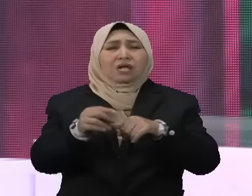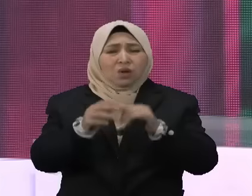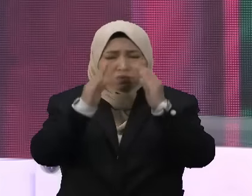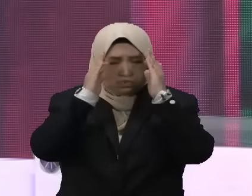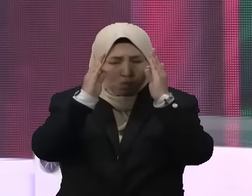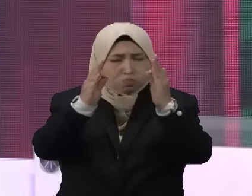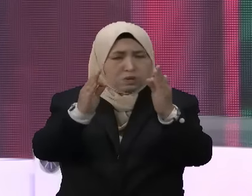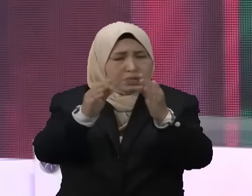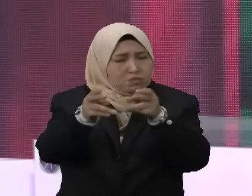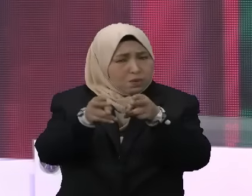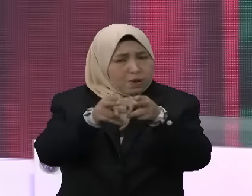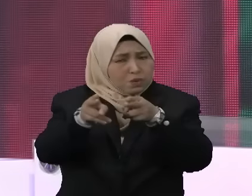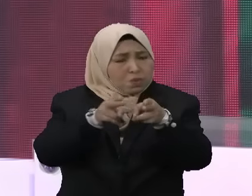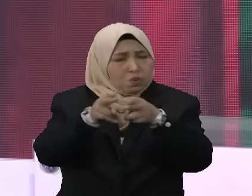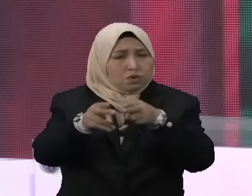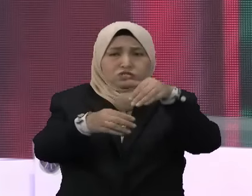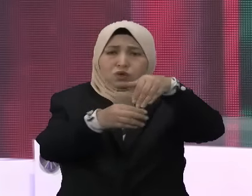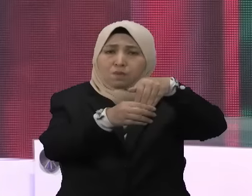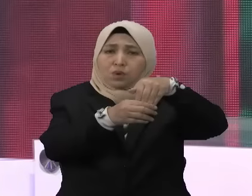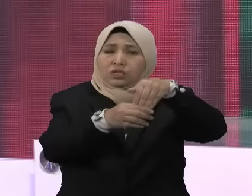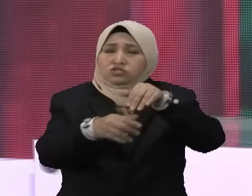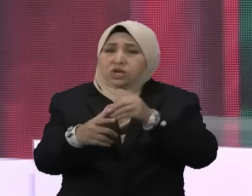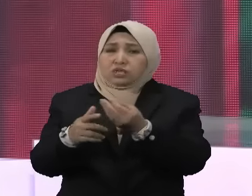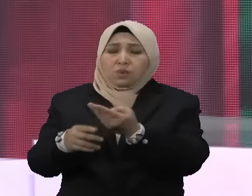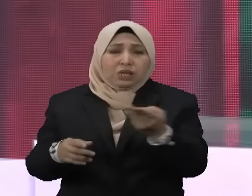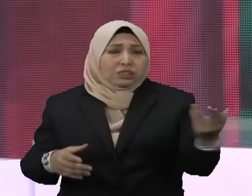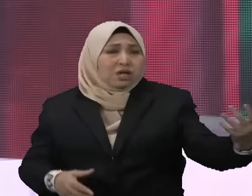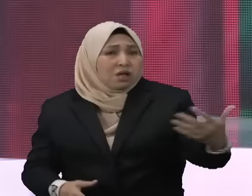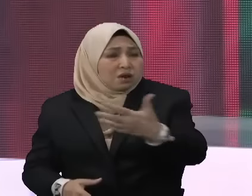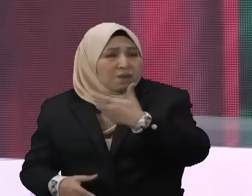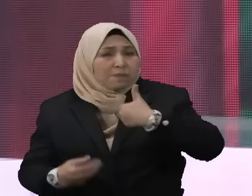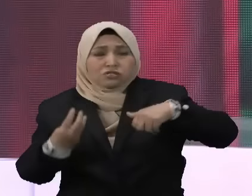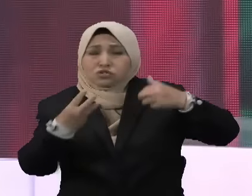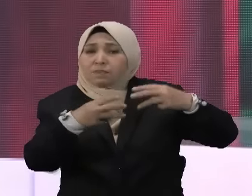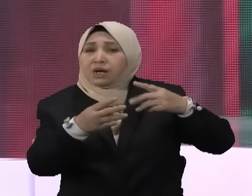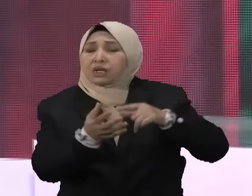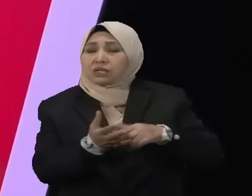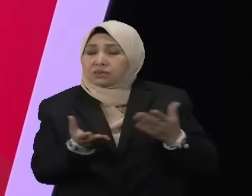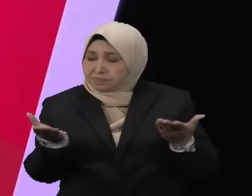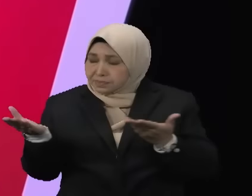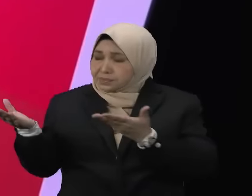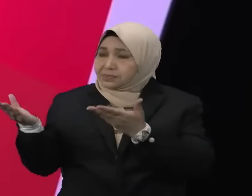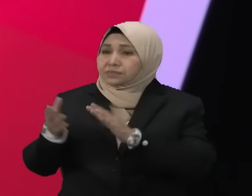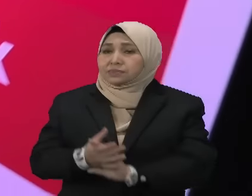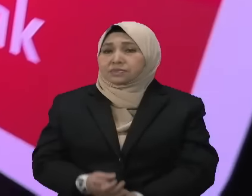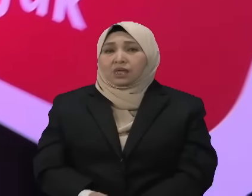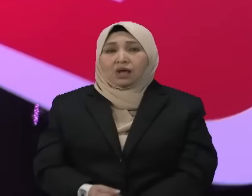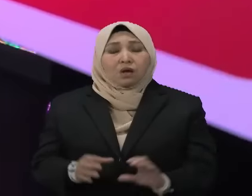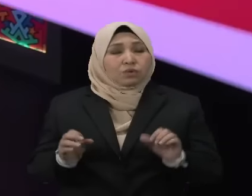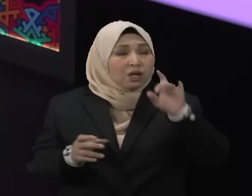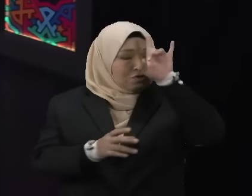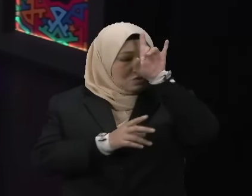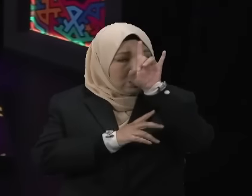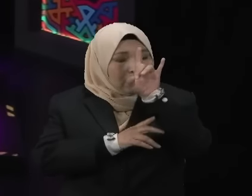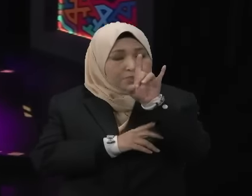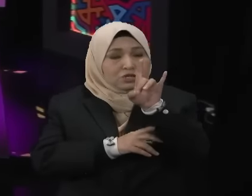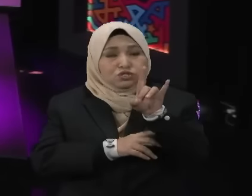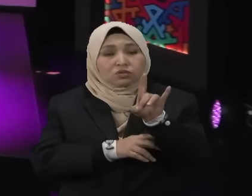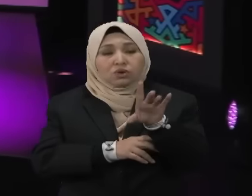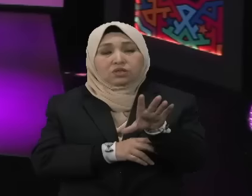dalam menguruskan bonus ataupun harta rampasan perang ini sendiri, Ustaz? Silakan. Okay, auzubillahi minasyaitanir